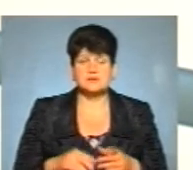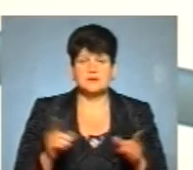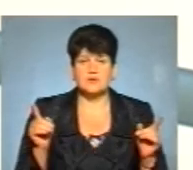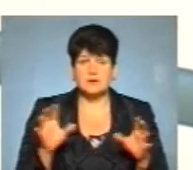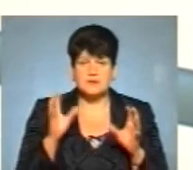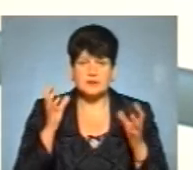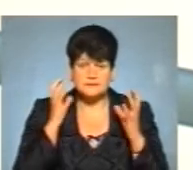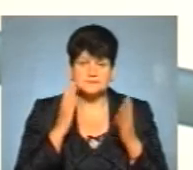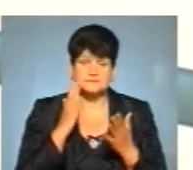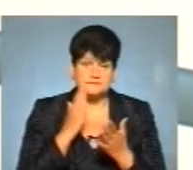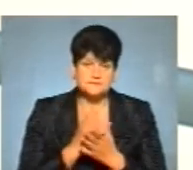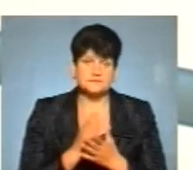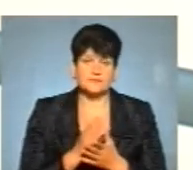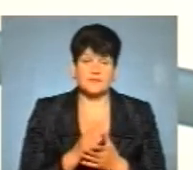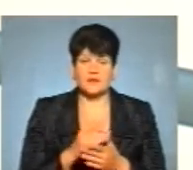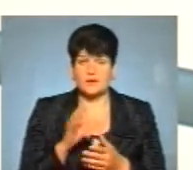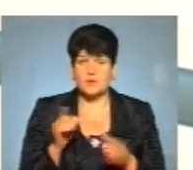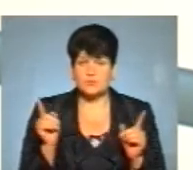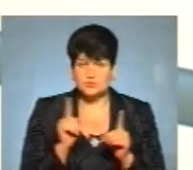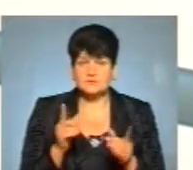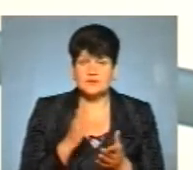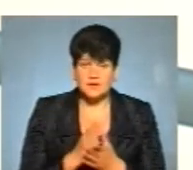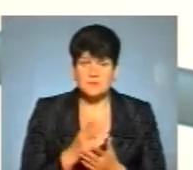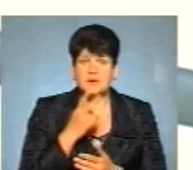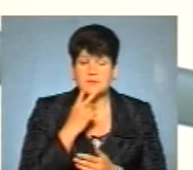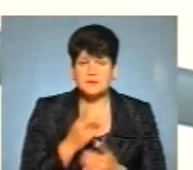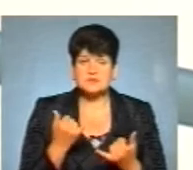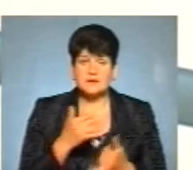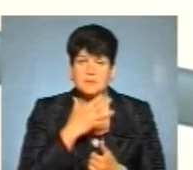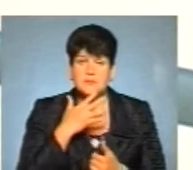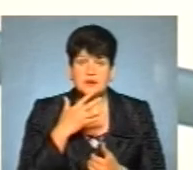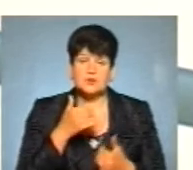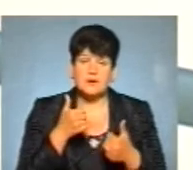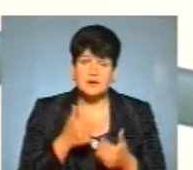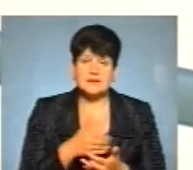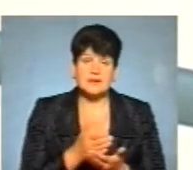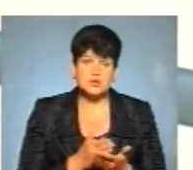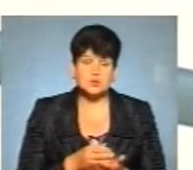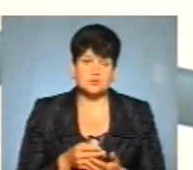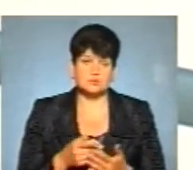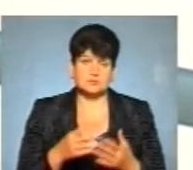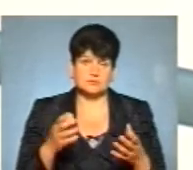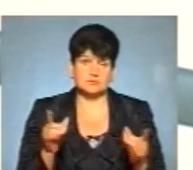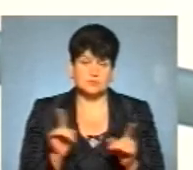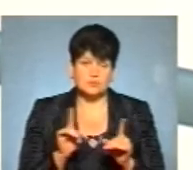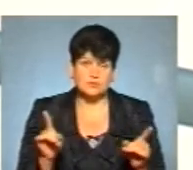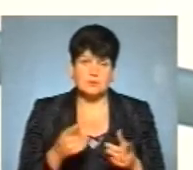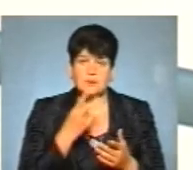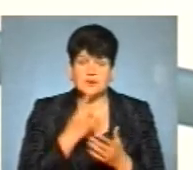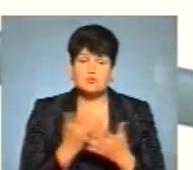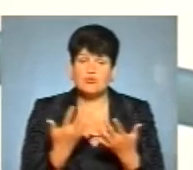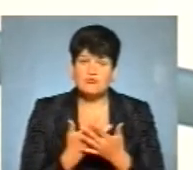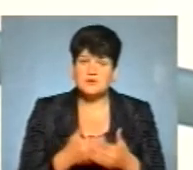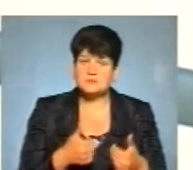музика знайшлася, продукт знайшовся. І, до речі, ми бачимо зараз багато гарного, якісного продукту. Ми бачимо фільми, які вартують увагу. Ми